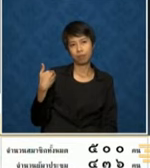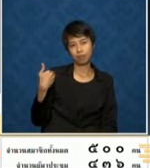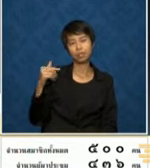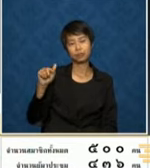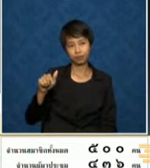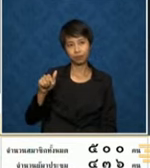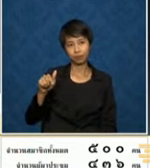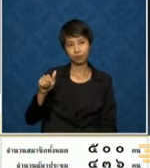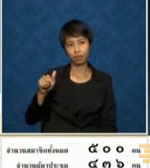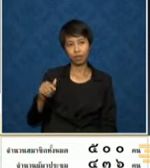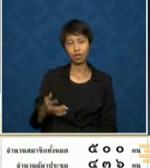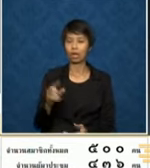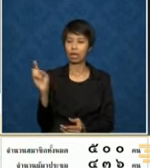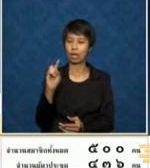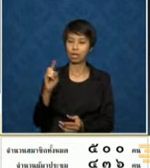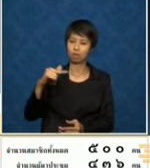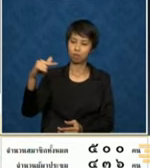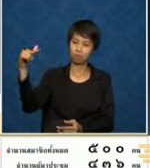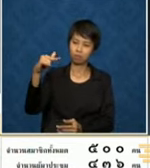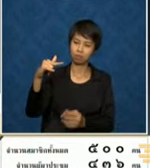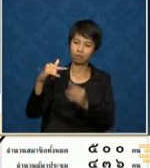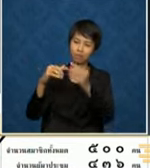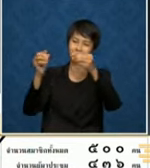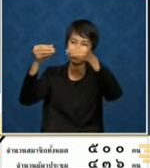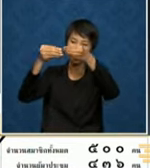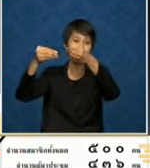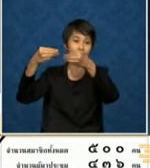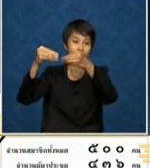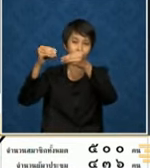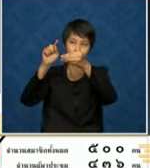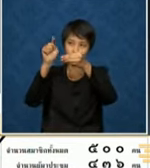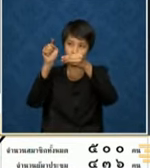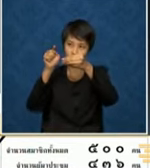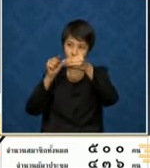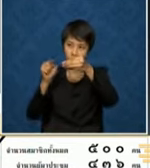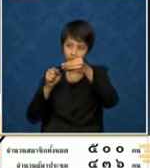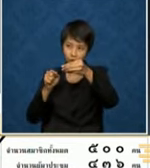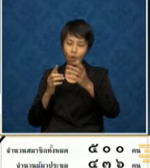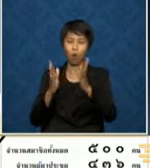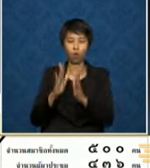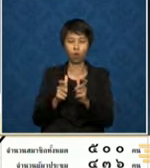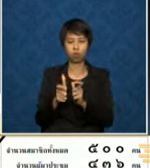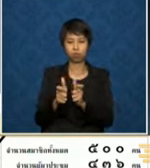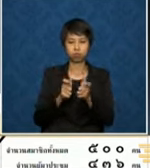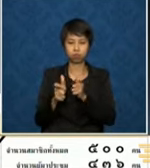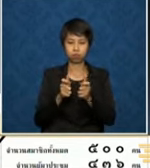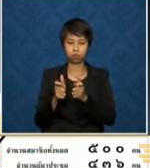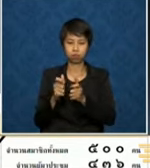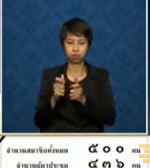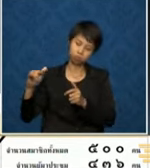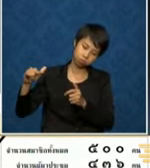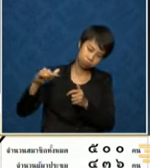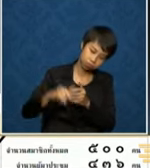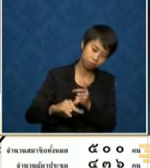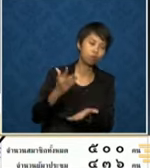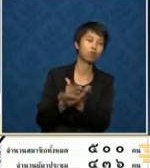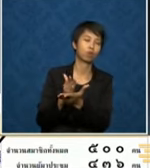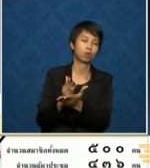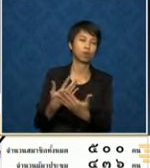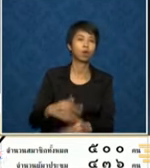787-800ครับพบรอยแตกร้าวที่หน้าต่างที่ห้องนักบินต้องนักบินต้องนำเครื่องลงจอดฉุกเฉินครับ21มกรา